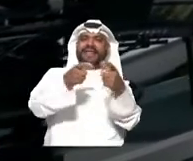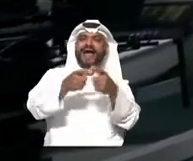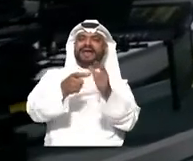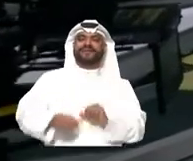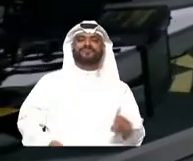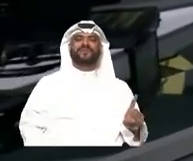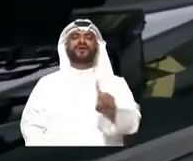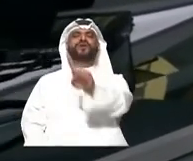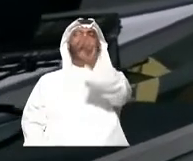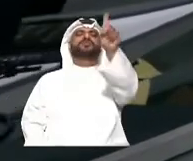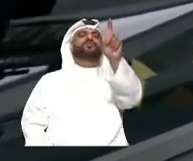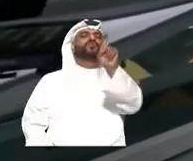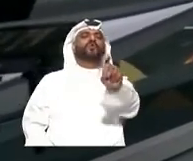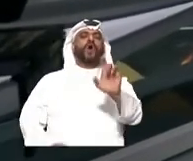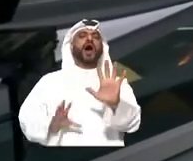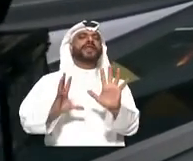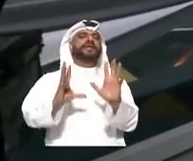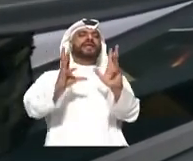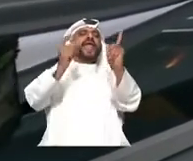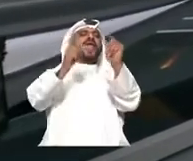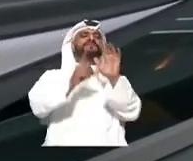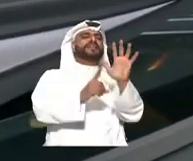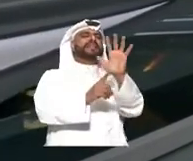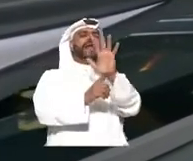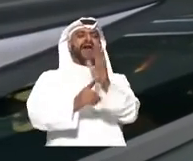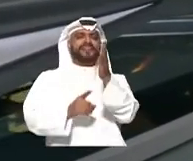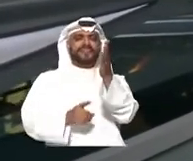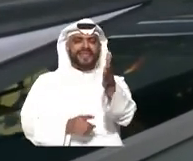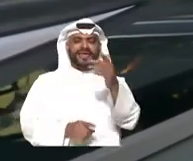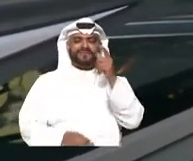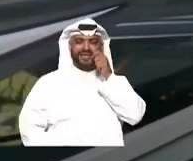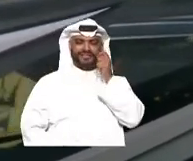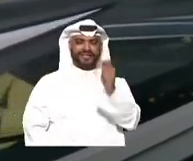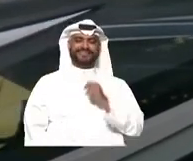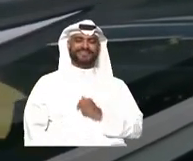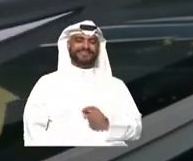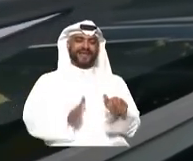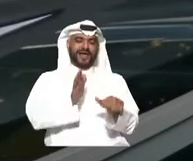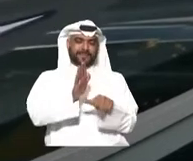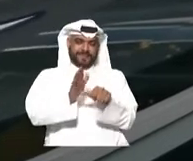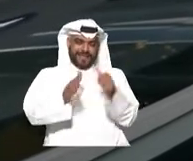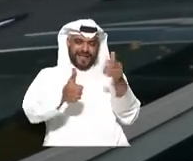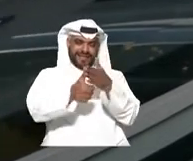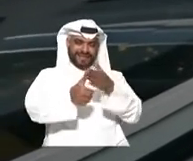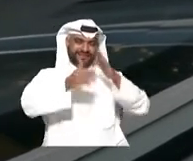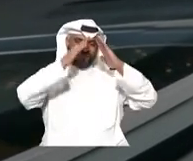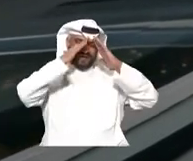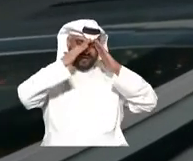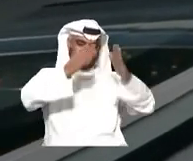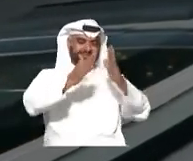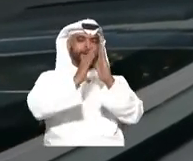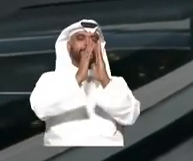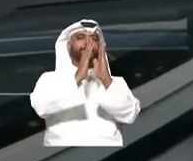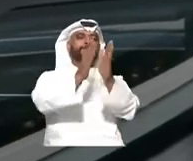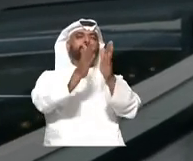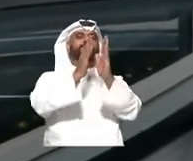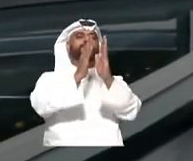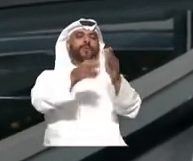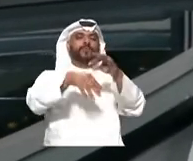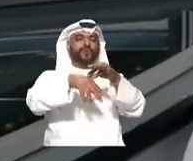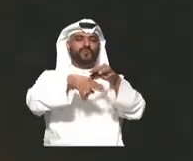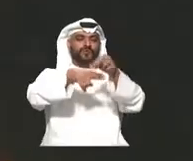ذلك في شخصية سموه وأيضا في إدارته للبلاد؟ تحياتي لك أولا، والحقيقة نبارك